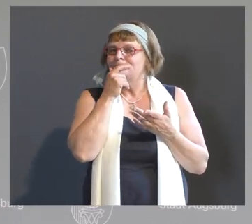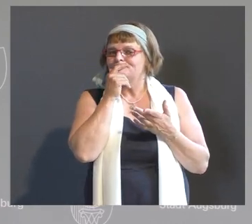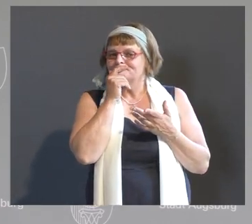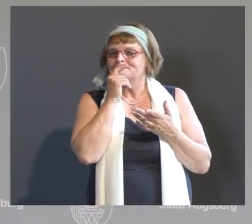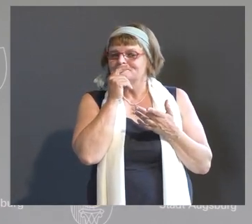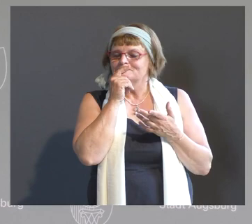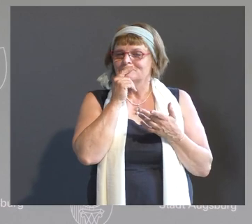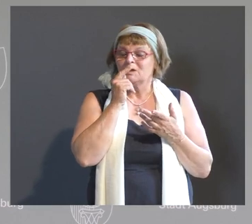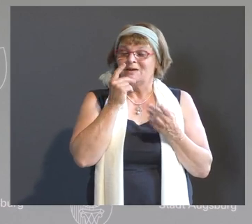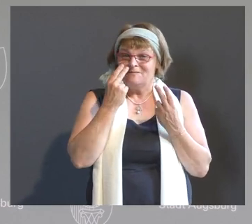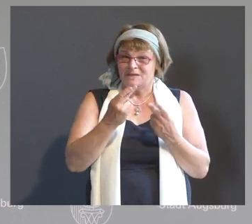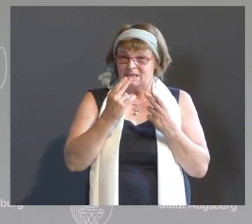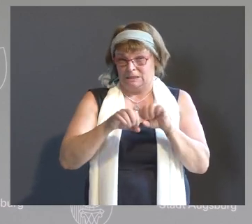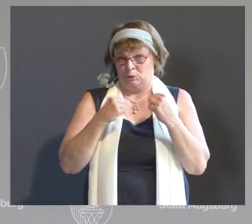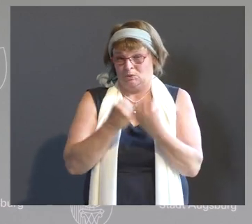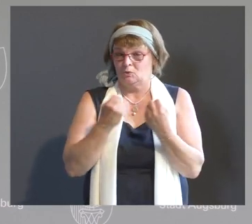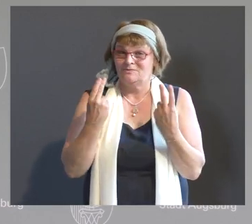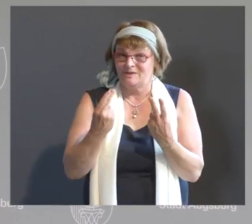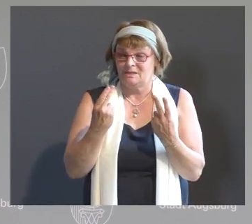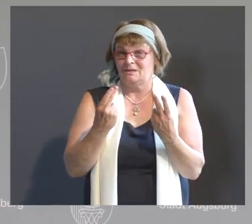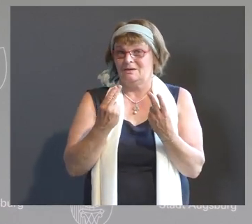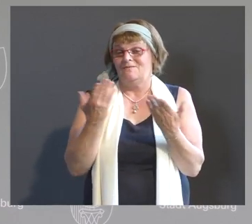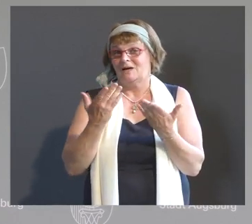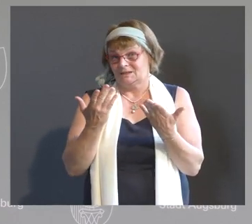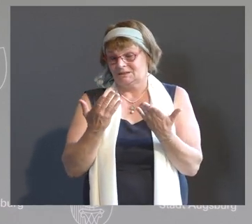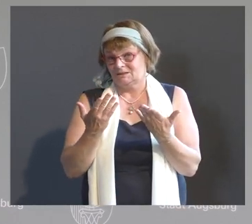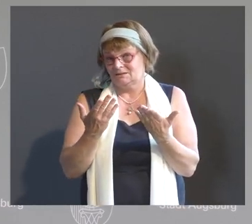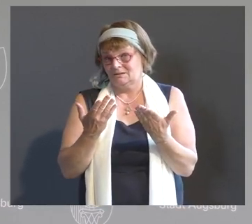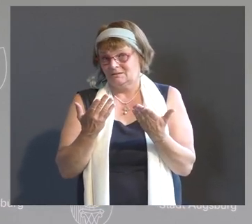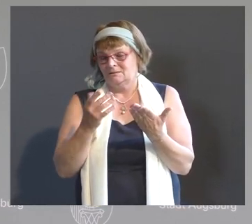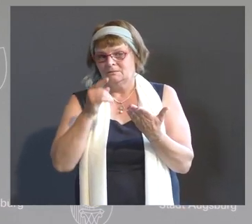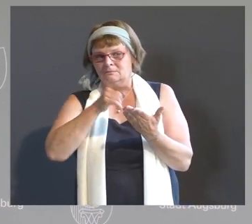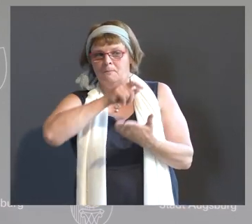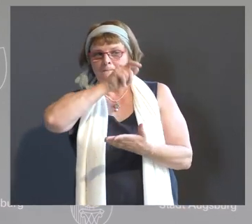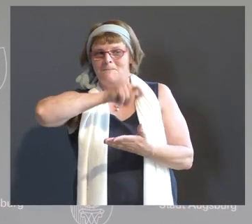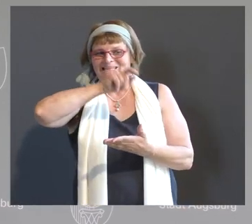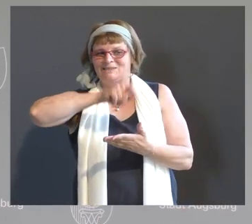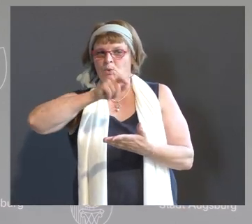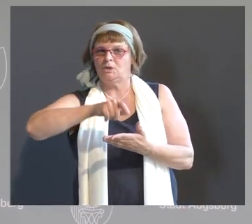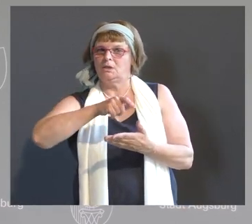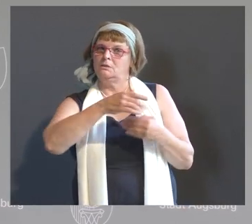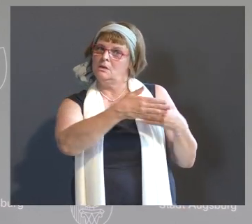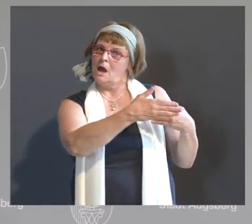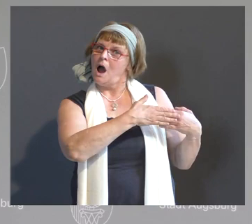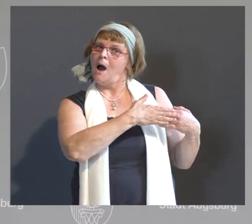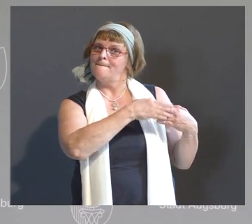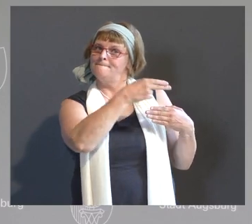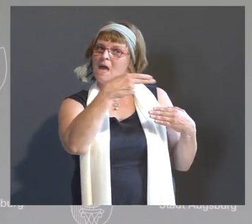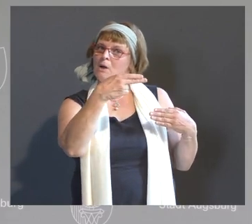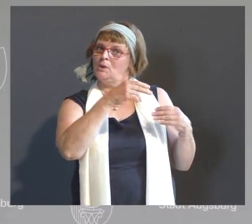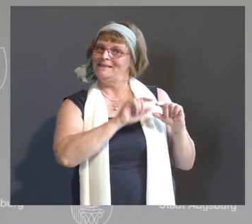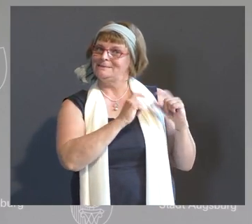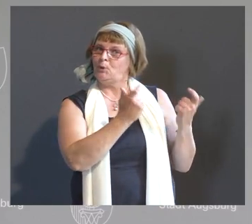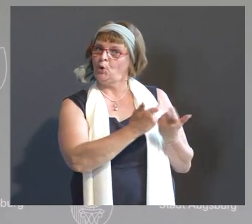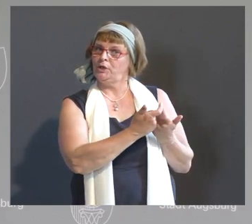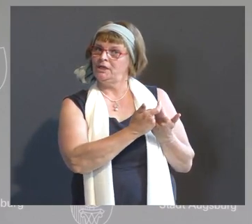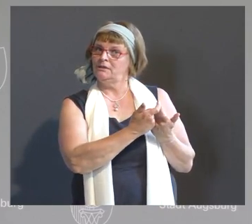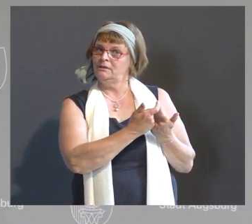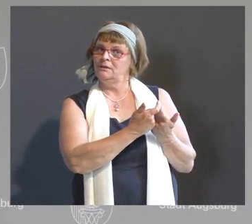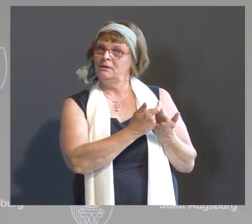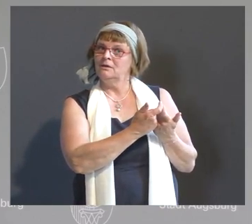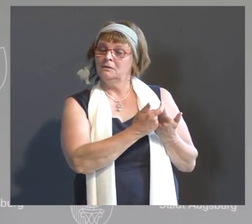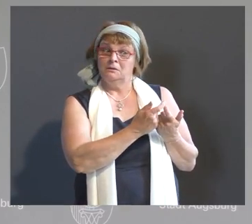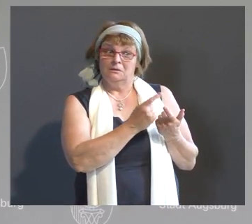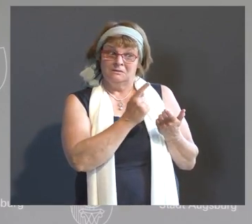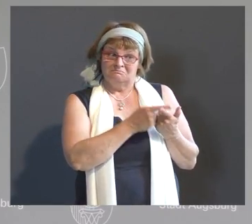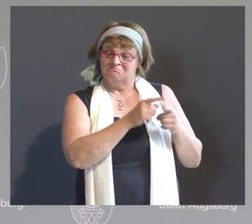an der Stelle, dass ein Moment eingetreten ist, wo die Personenanzahl am Herkulesbrunnen im Begriff war zuzunehmen, und das Ganze